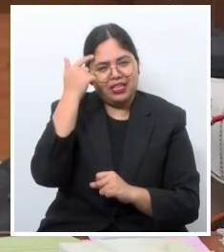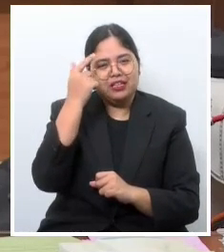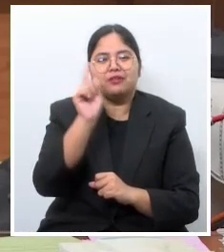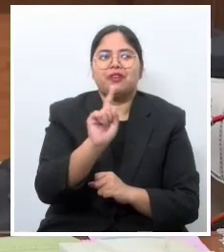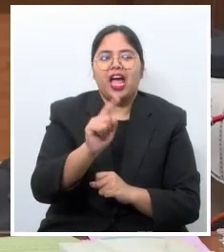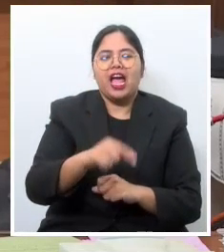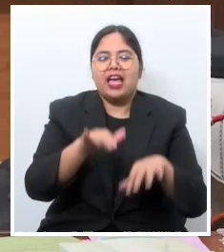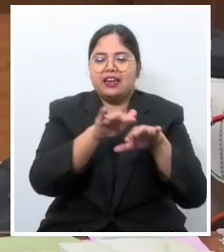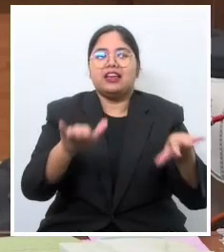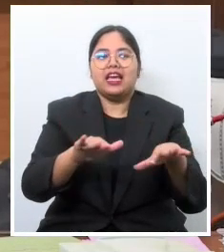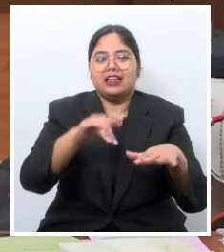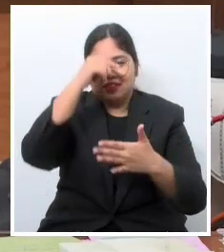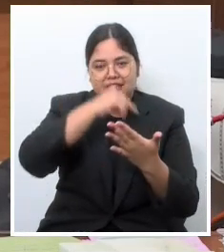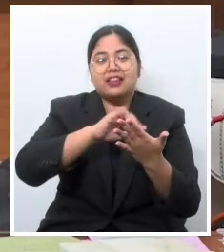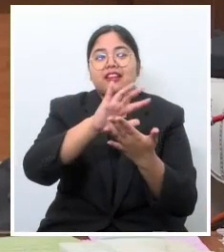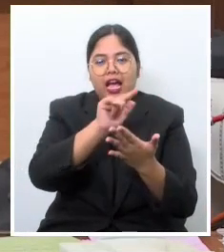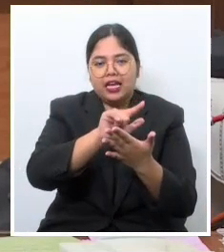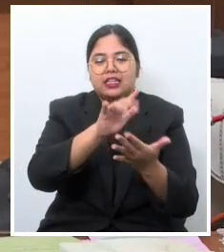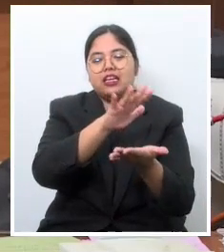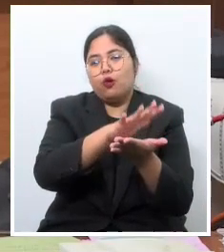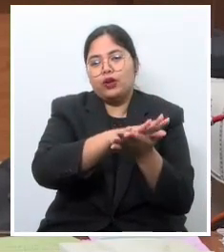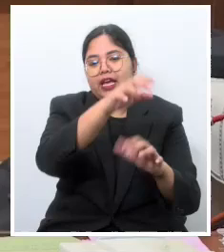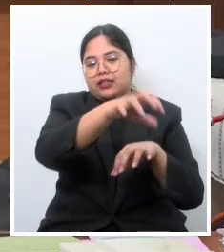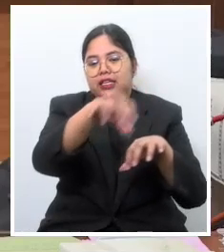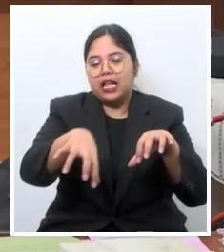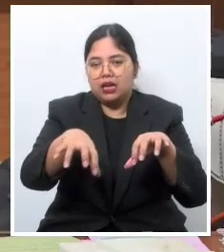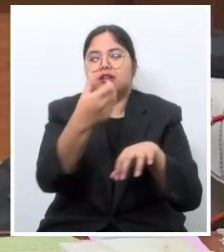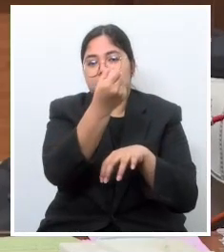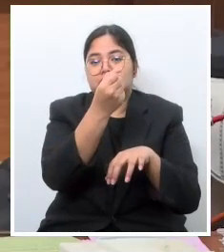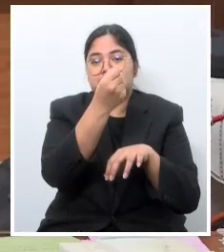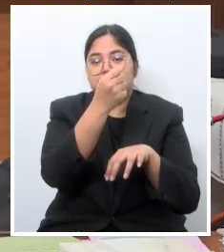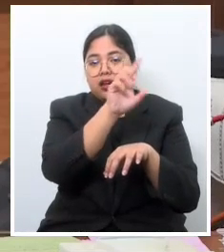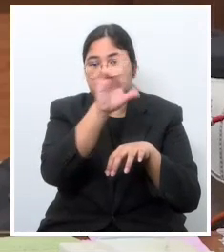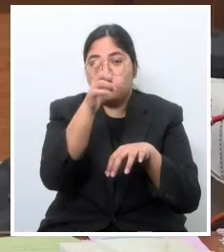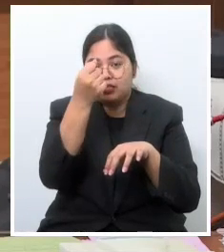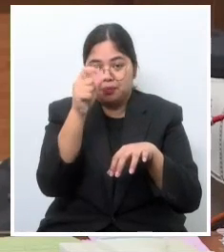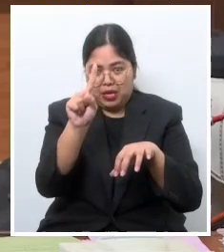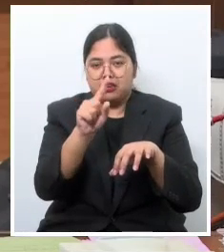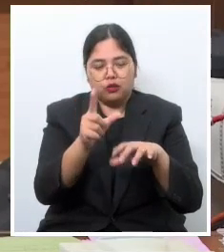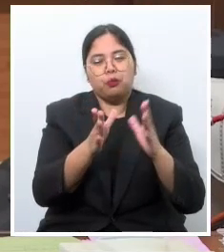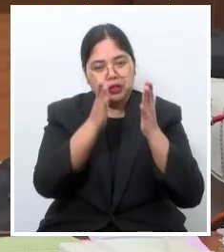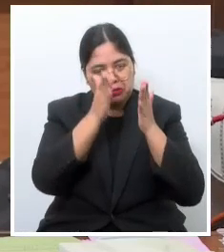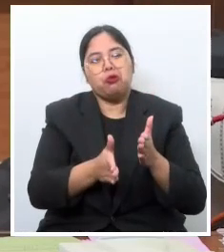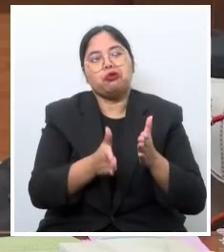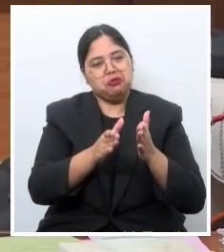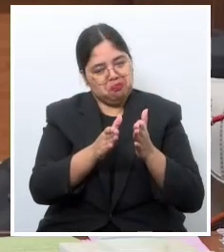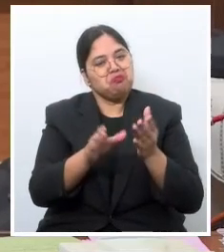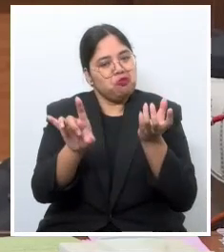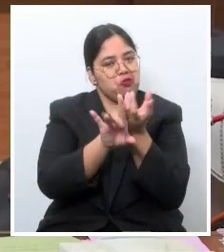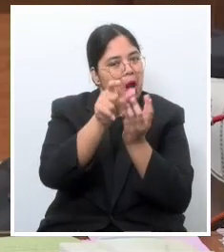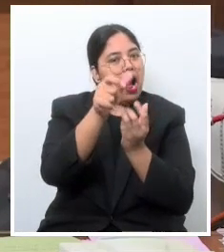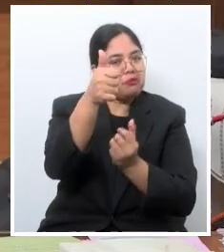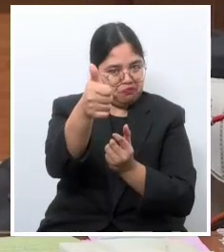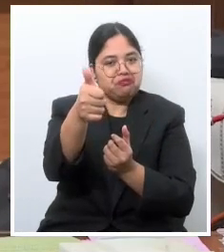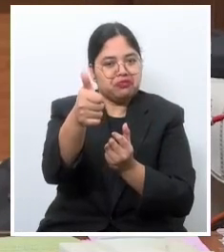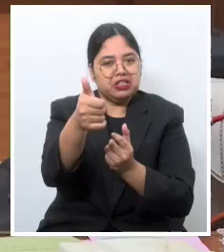เด็กไทยที่สร้างโดยโรงเรียนทวิทยาทั้ง 111แห่งเนี่ยจะเป็นบุคลากรที่มีสมรรถนะสูงสามารถจะ